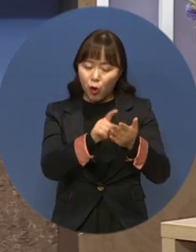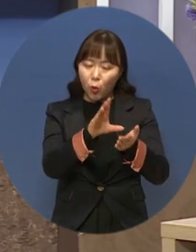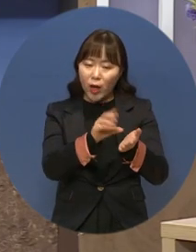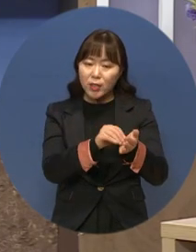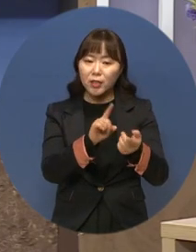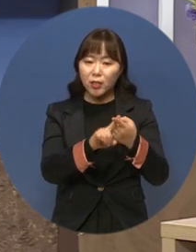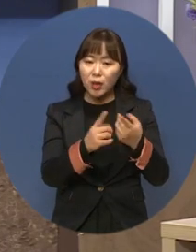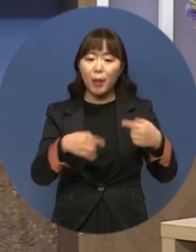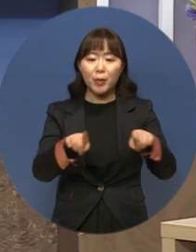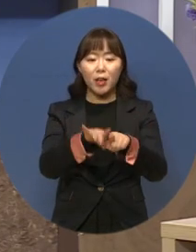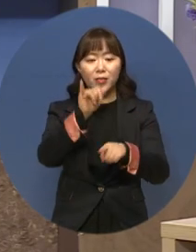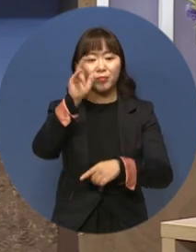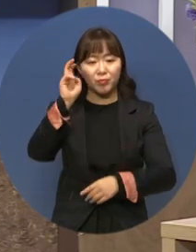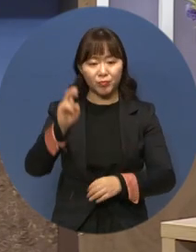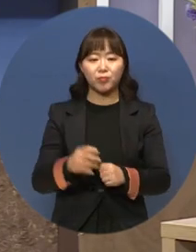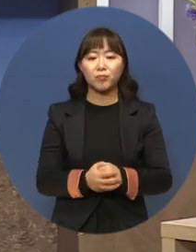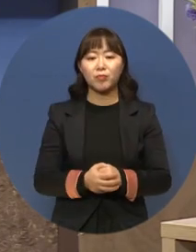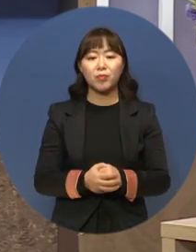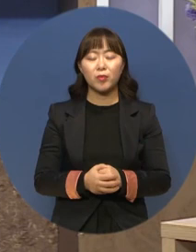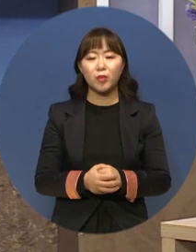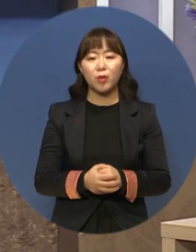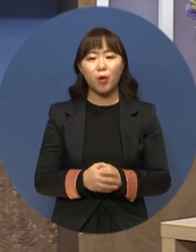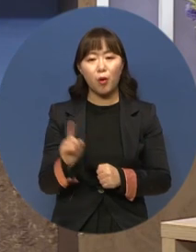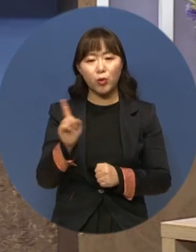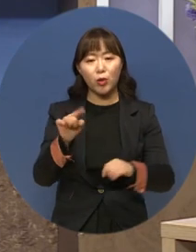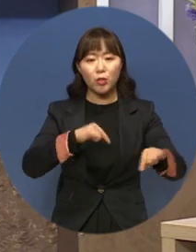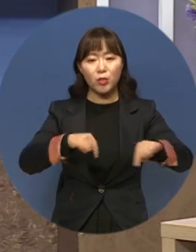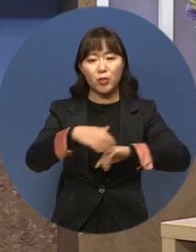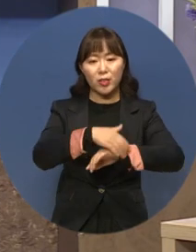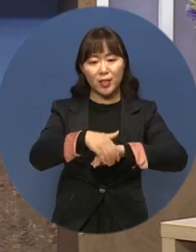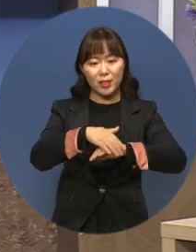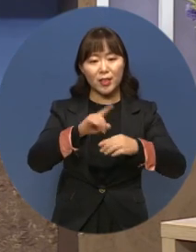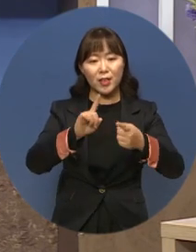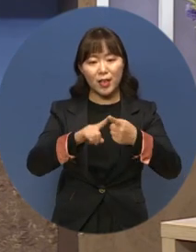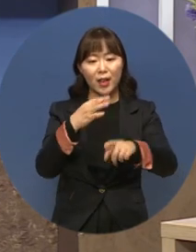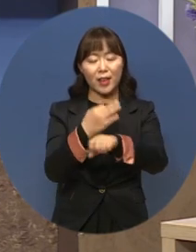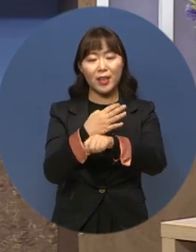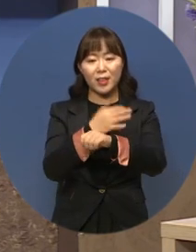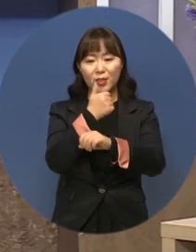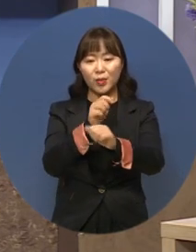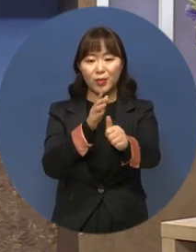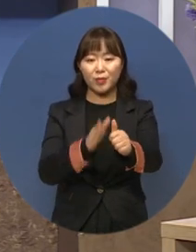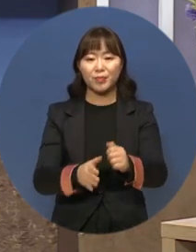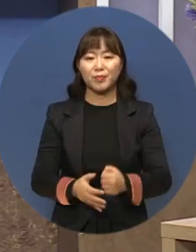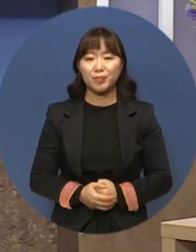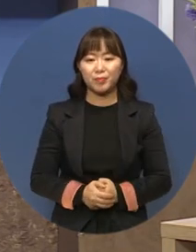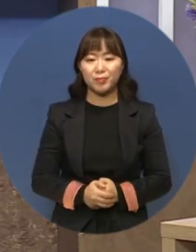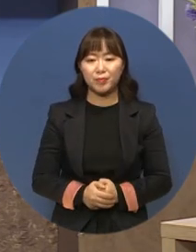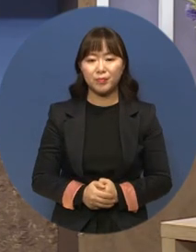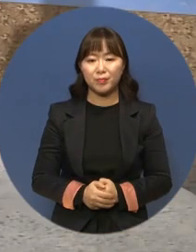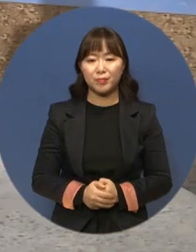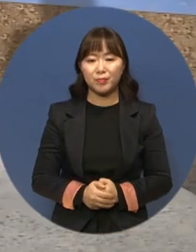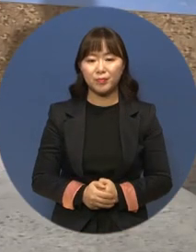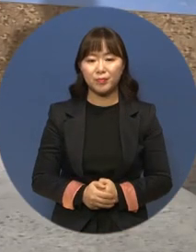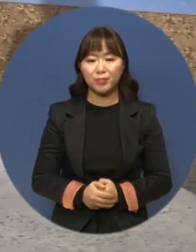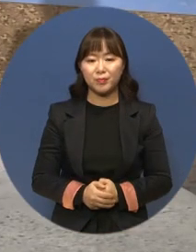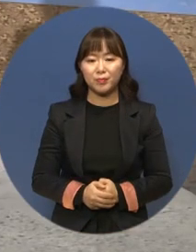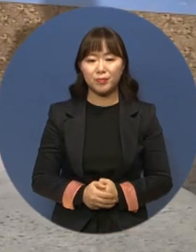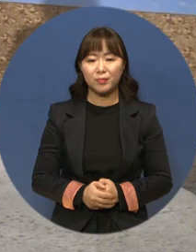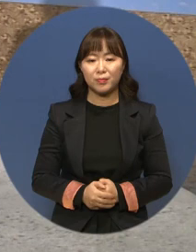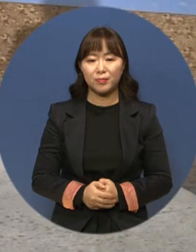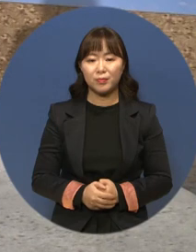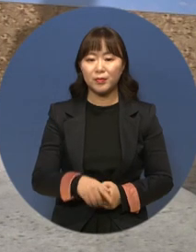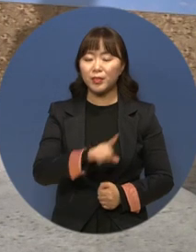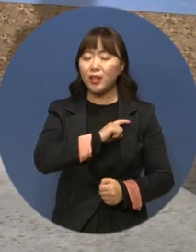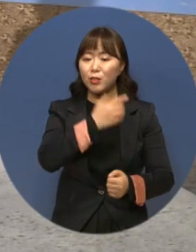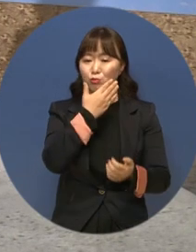부분도 함께 담겼을 것 같은데요. 그렇죠. 네. 어떤 정책들이 있는지 좀 간략하게 소개 말씀 부탁드립니다. 제일